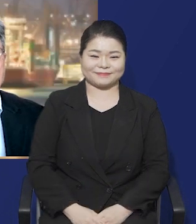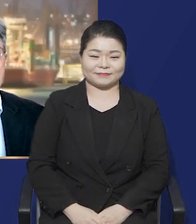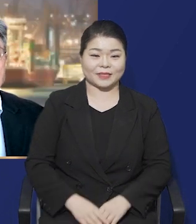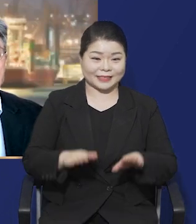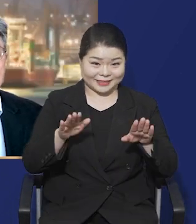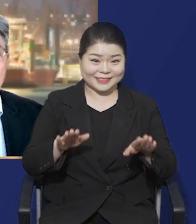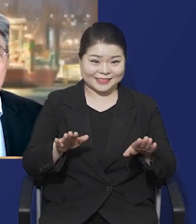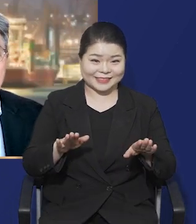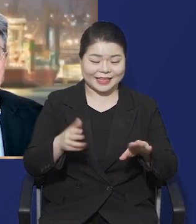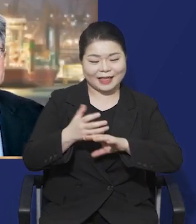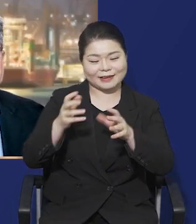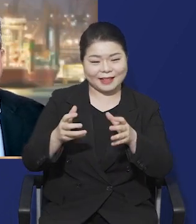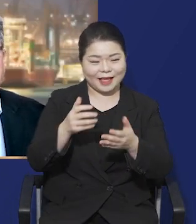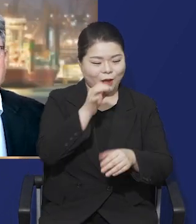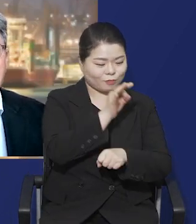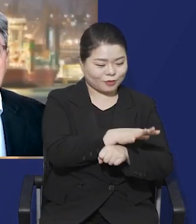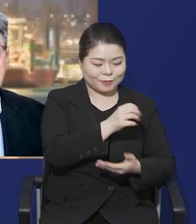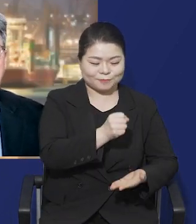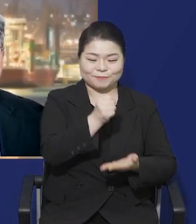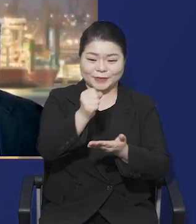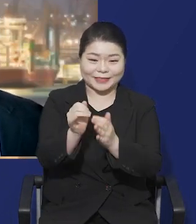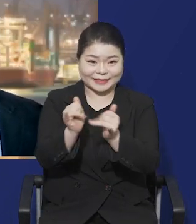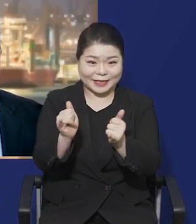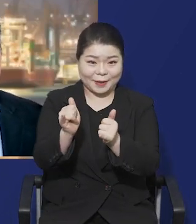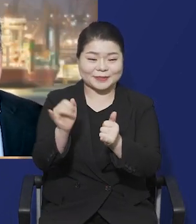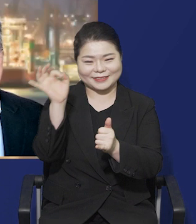자, 이제부터 해외 바이어 발굴에 대한 내용을 살펴보겠습니다.